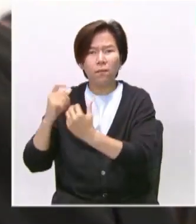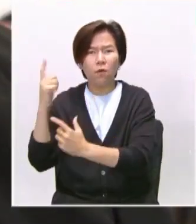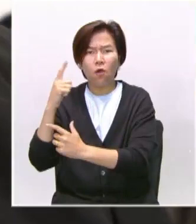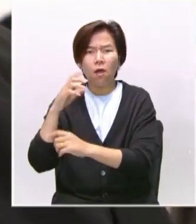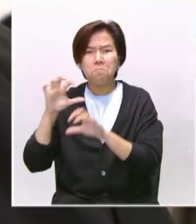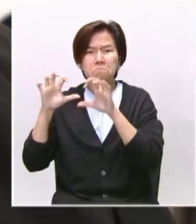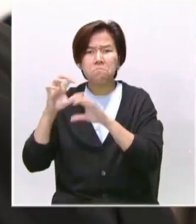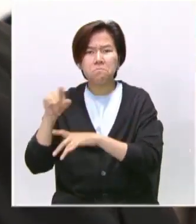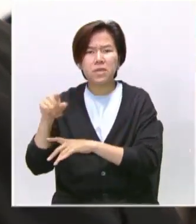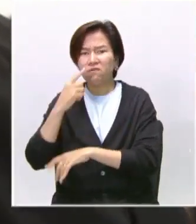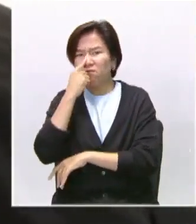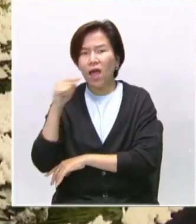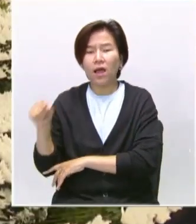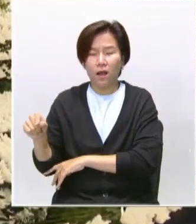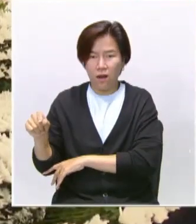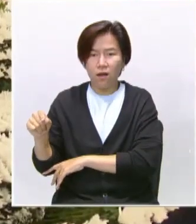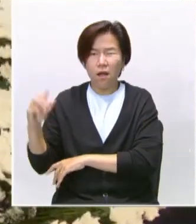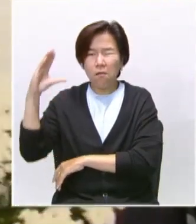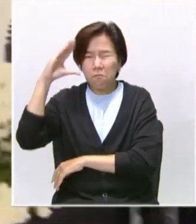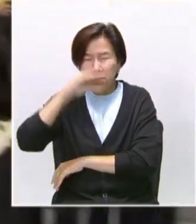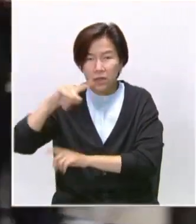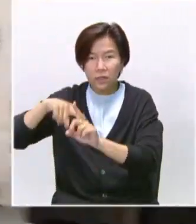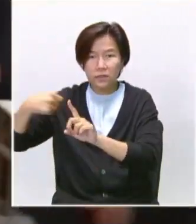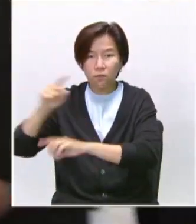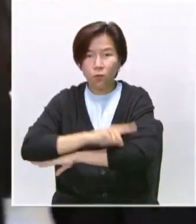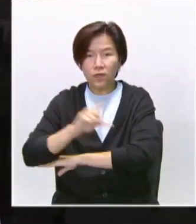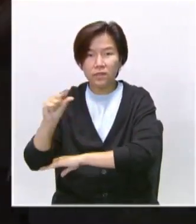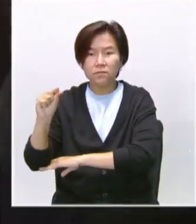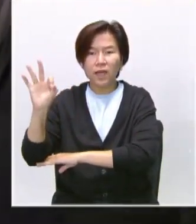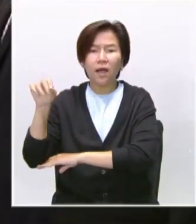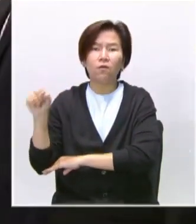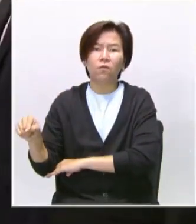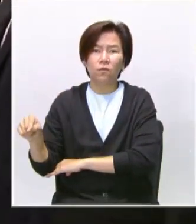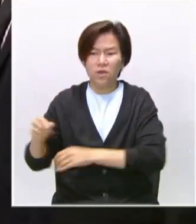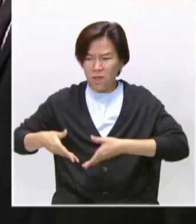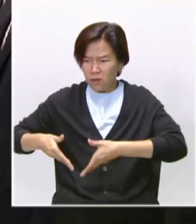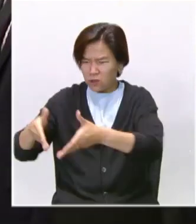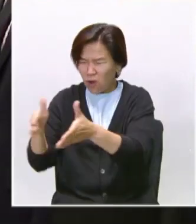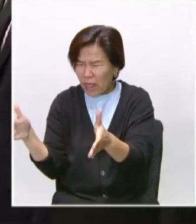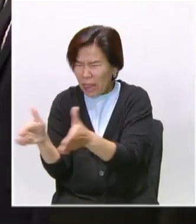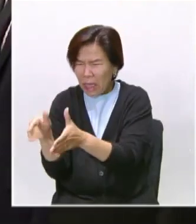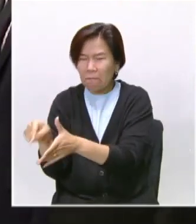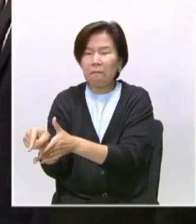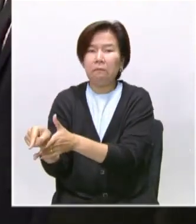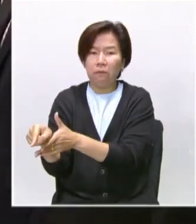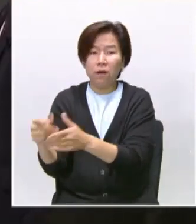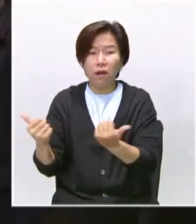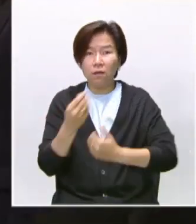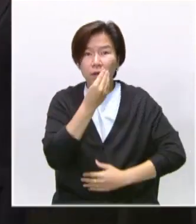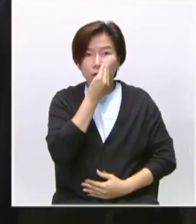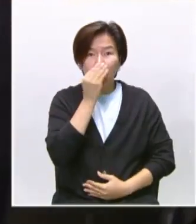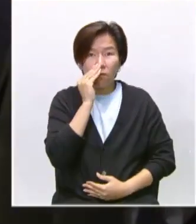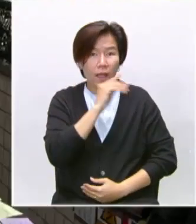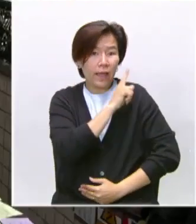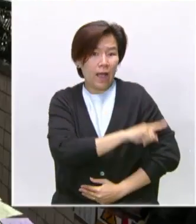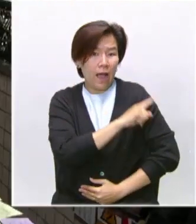ครับเหตุการณ์นั้นเกิดขึ้นเมื่อค่ำคืนวันที่29ตุลาคมที่ผ่านมาครับประธานาธิบดียุนซอกยอลได้วางดอกเบญจมาศ